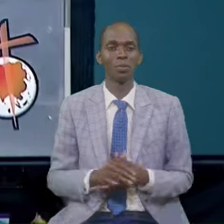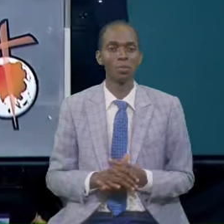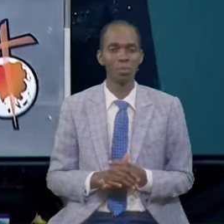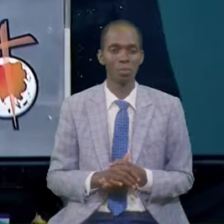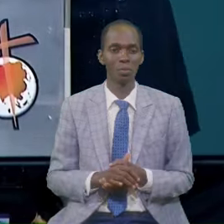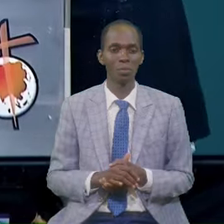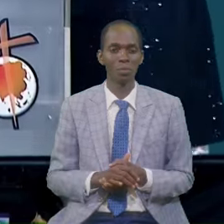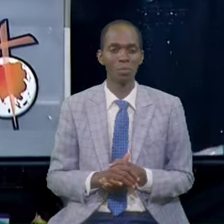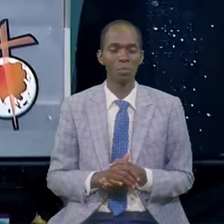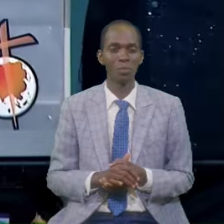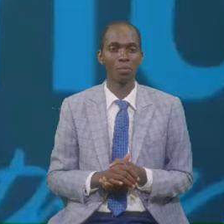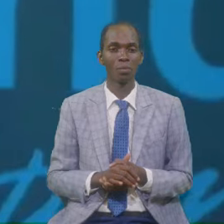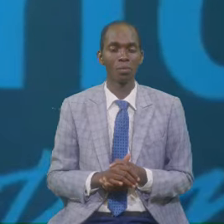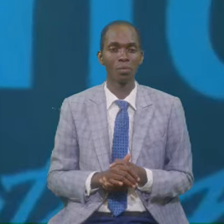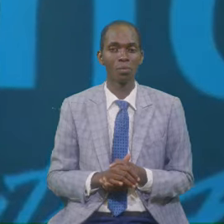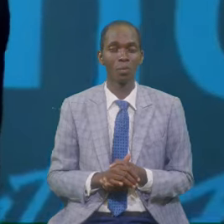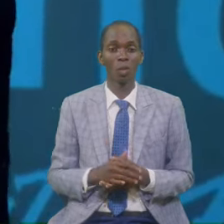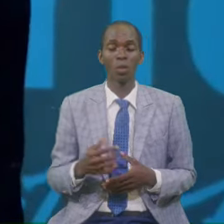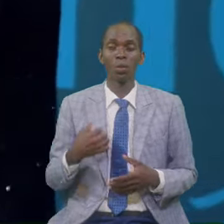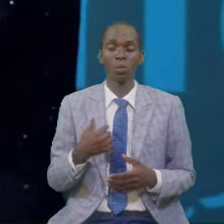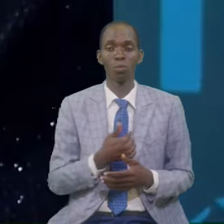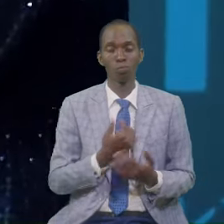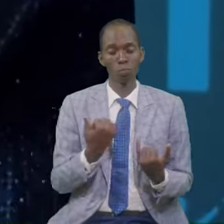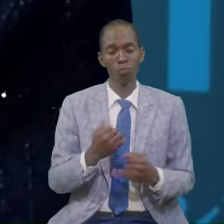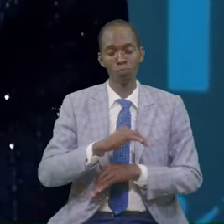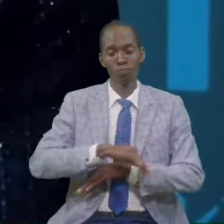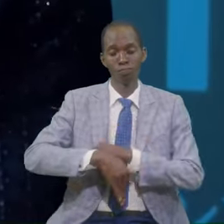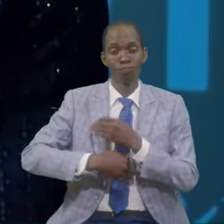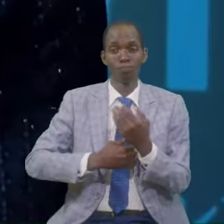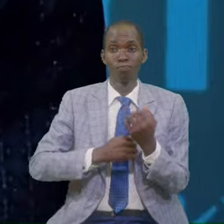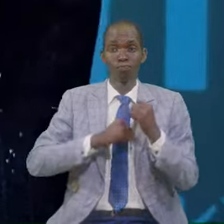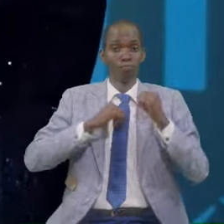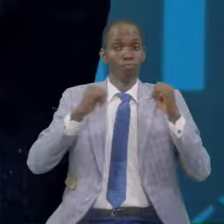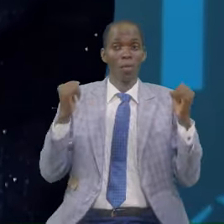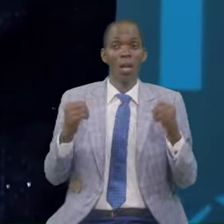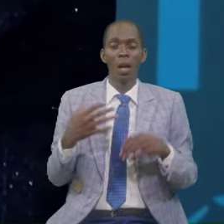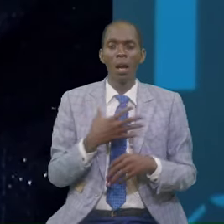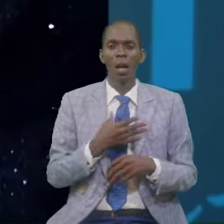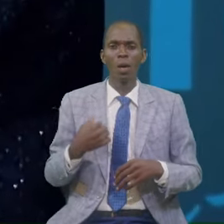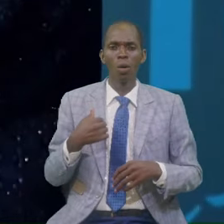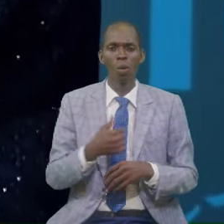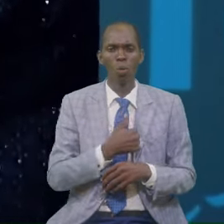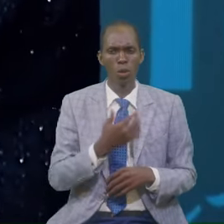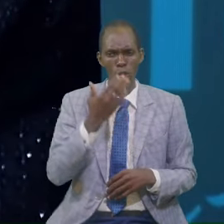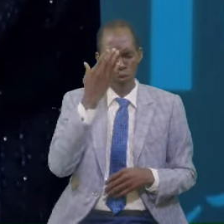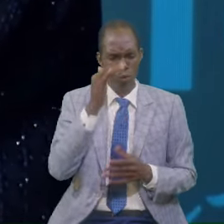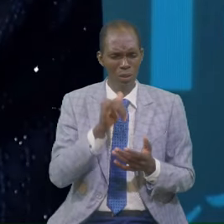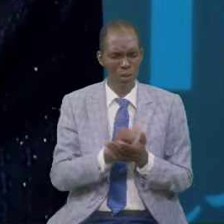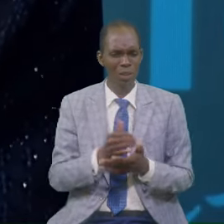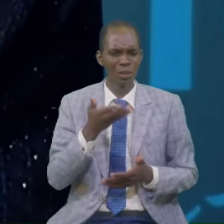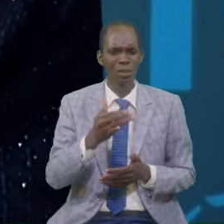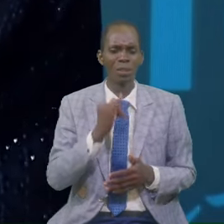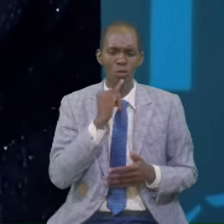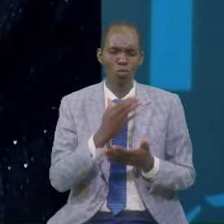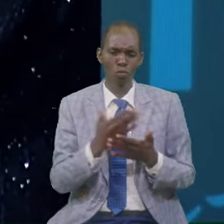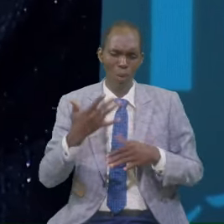ఇష్టపడతారు. Just wake up. ఇక్కడ మనం మేల్కొందామా? And we understand there is an engine inside us. అంటే మన